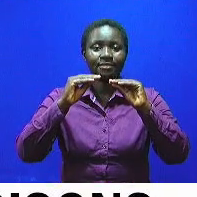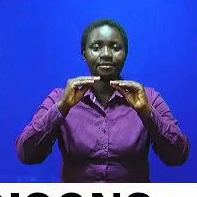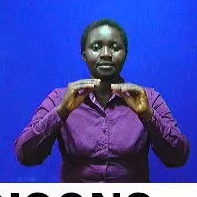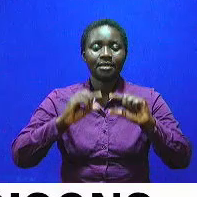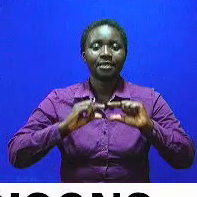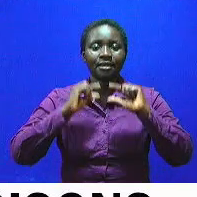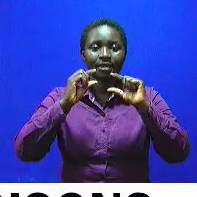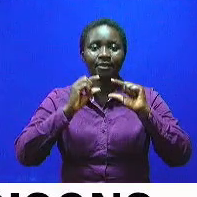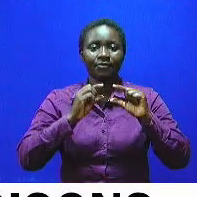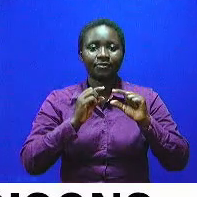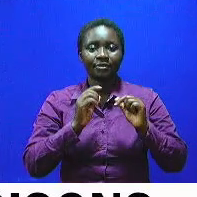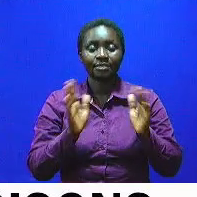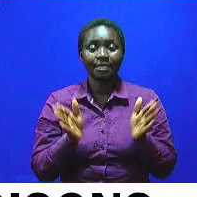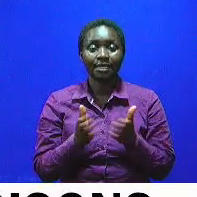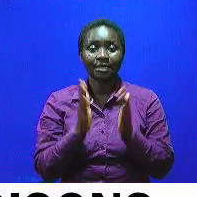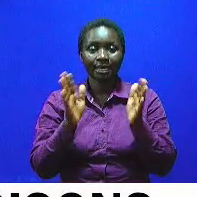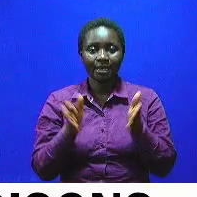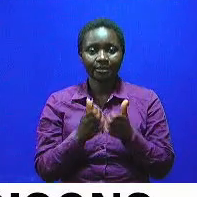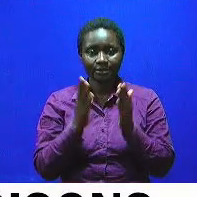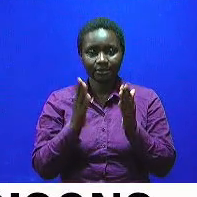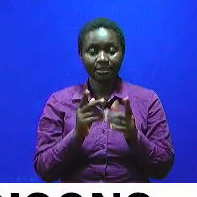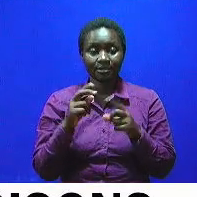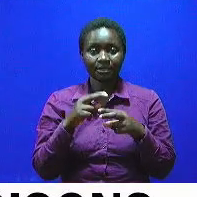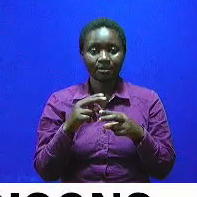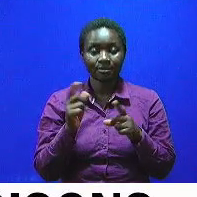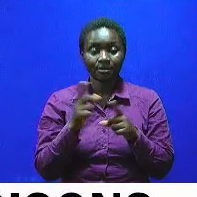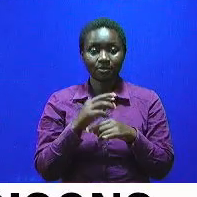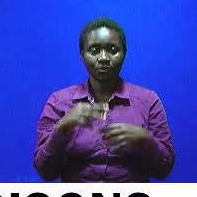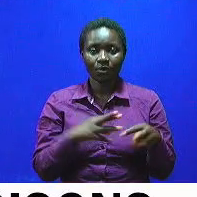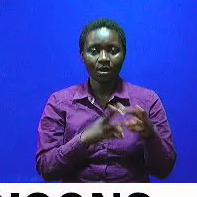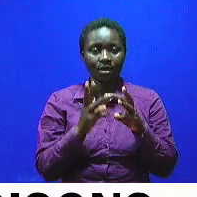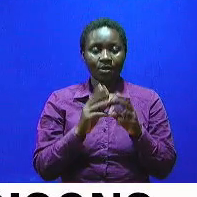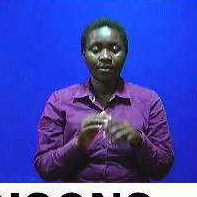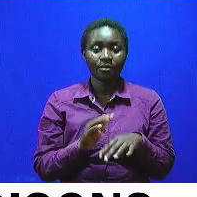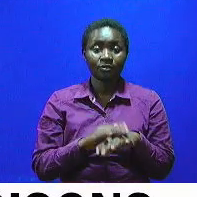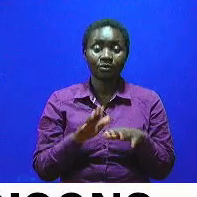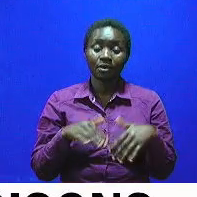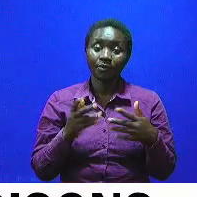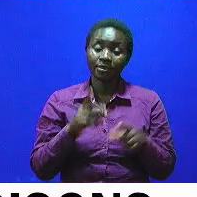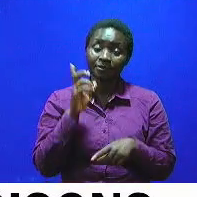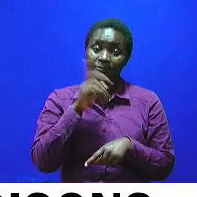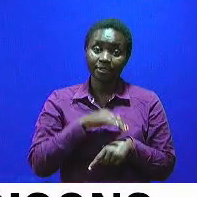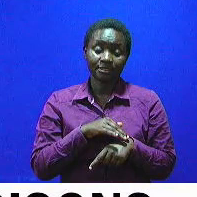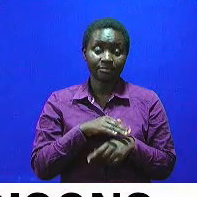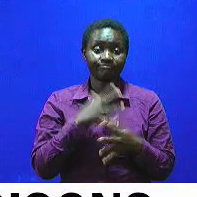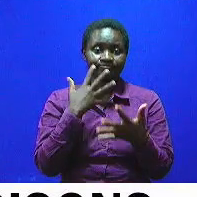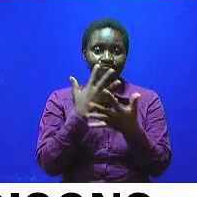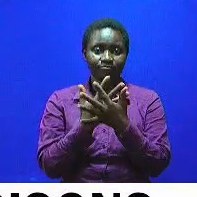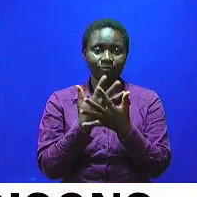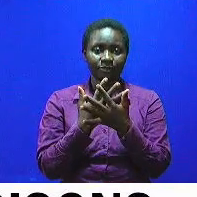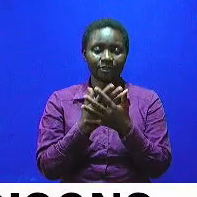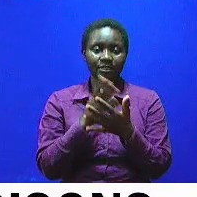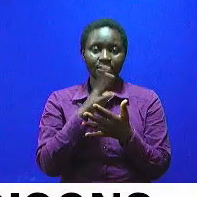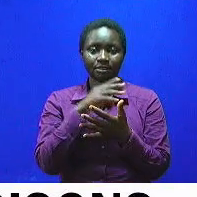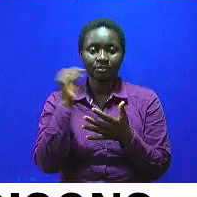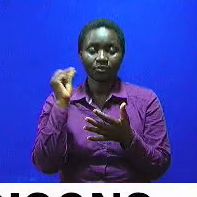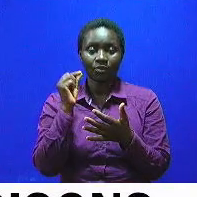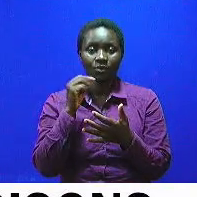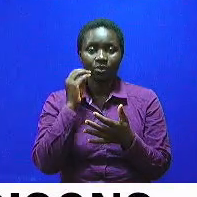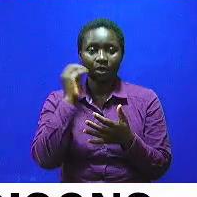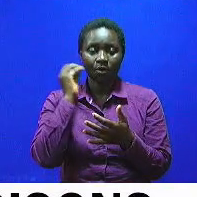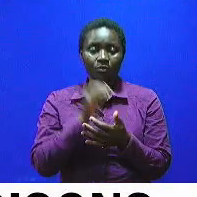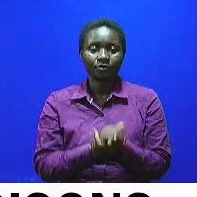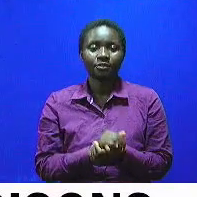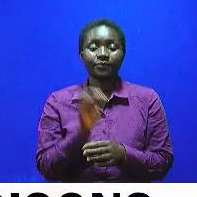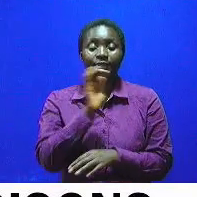omoyo anene kuba semia chinchera barachie kwebeka ekerabara kore egesbona kugenda ase chinga chinga kiechoni go kuruwa